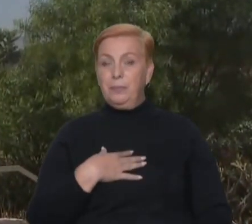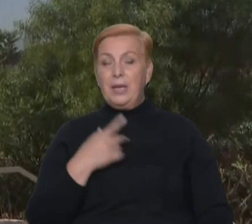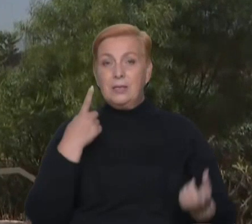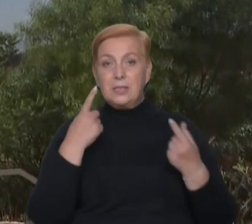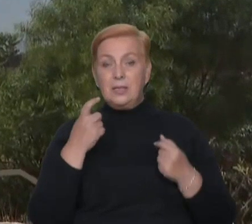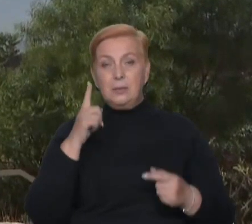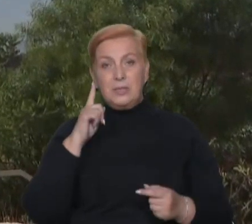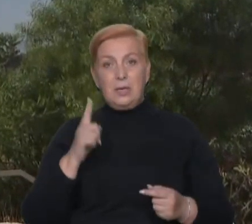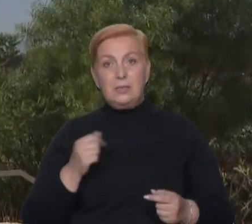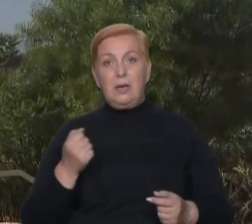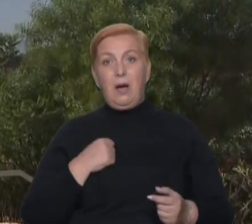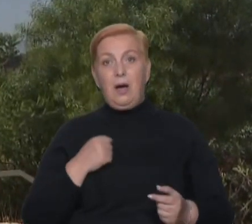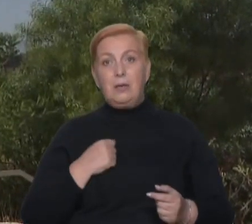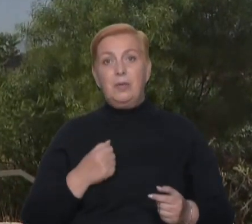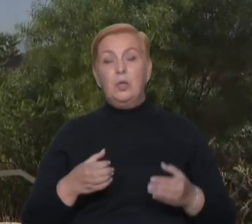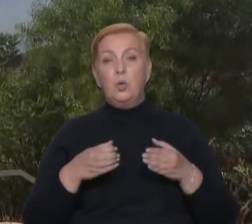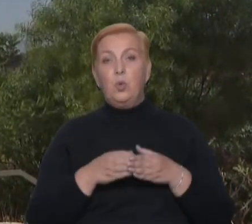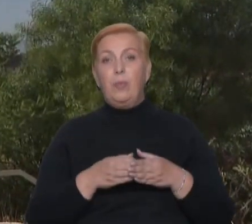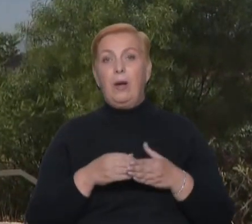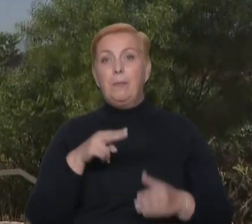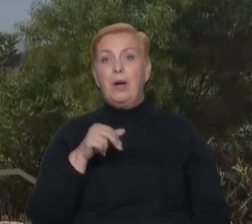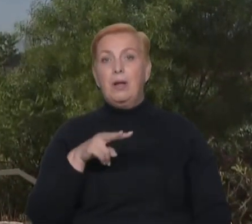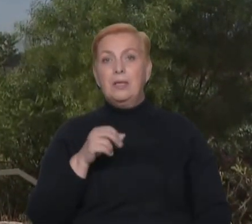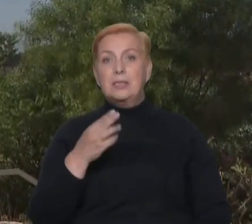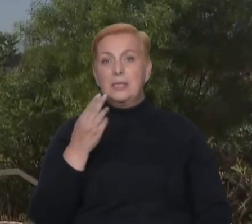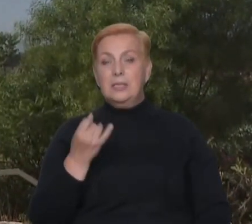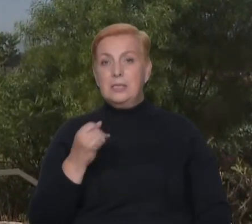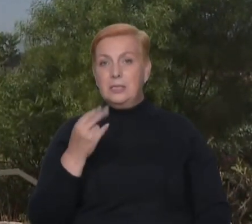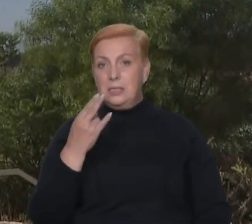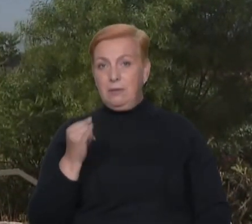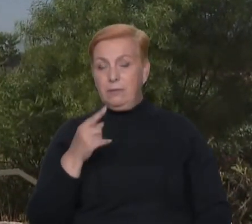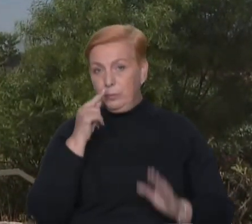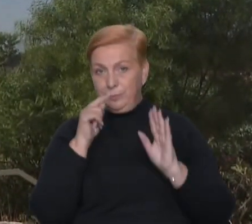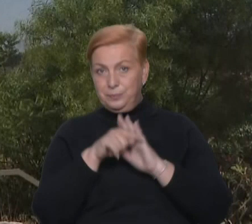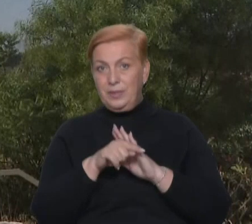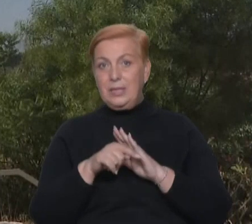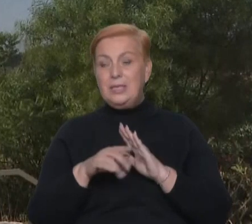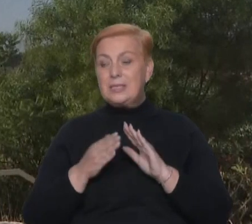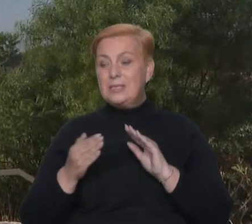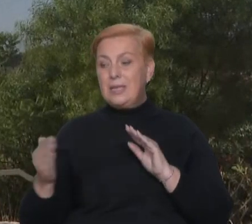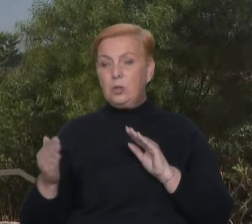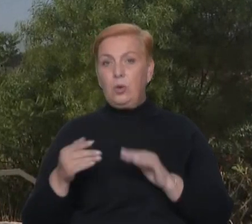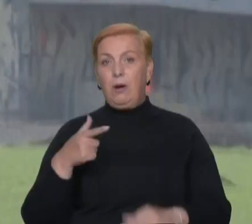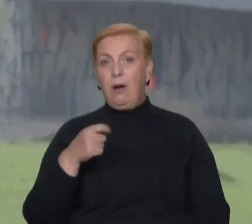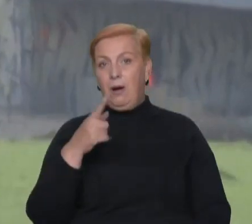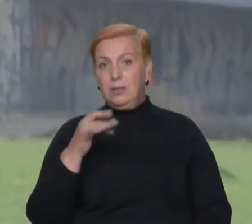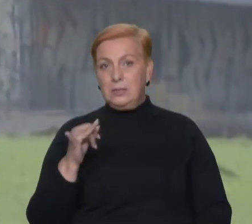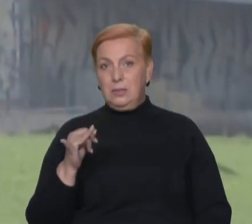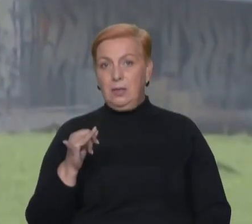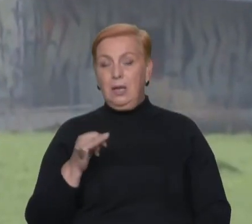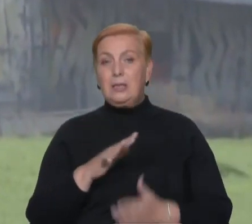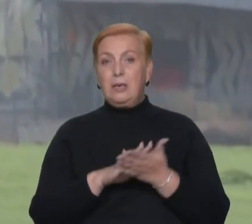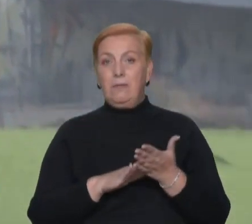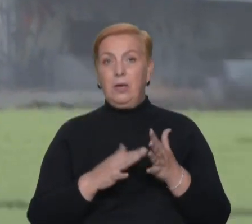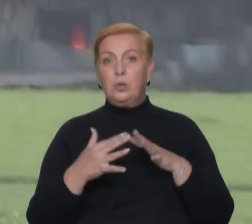даними Ізраїльської армії оборони, група палестинських бойовиків проникла на територію України з сектора Гази. Тривають бої, зокрема, і в